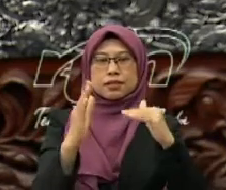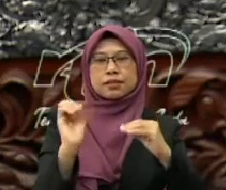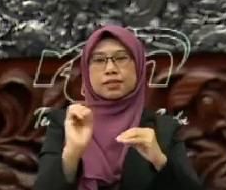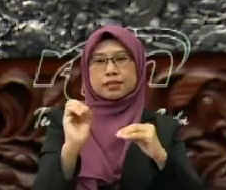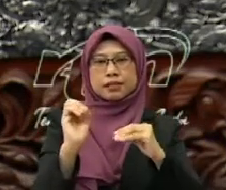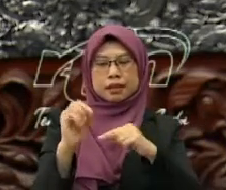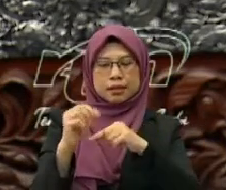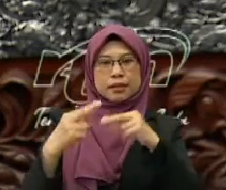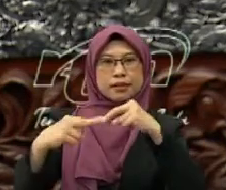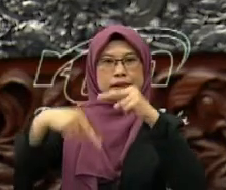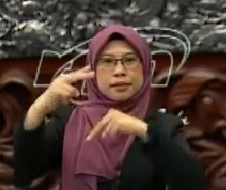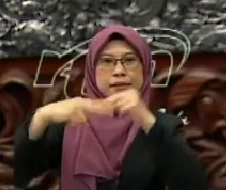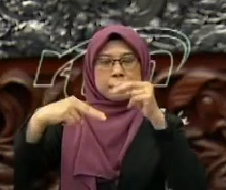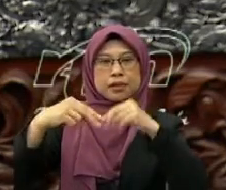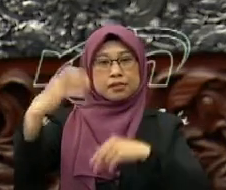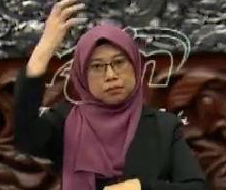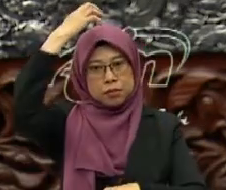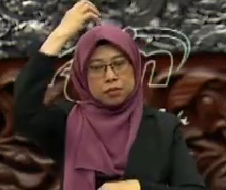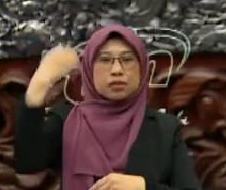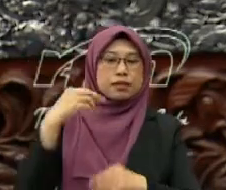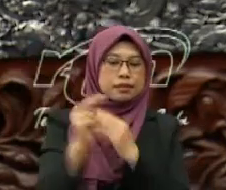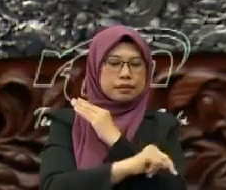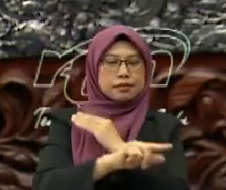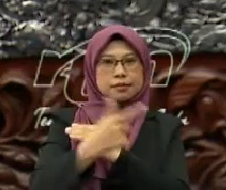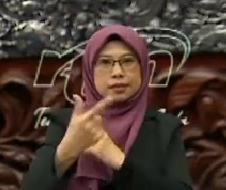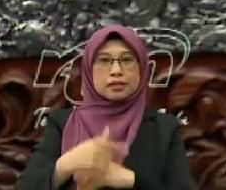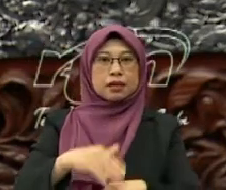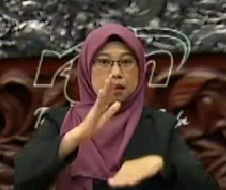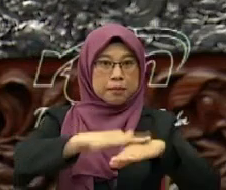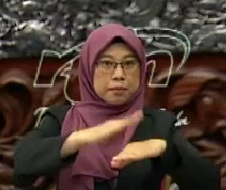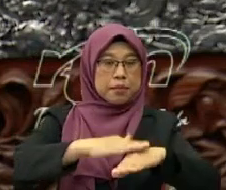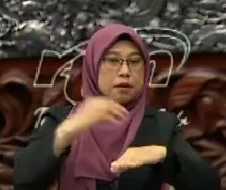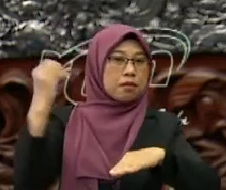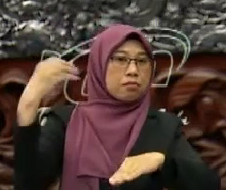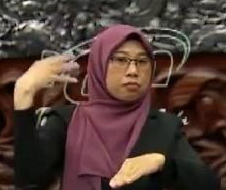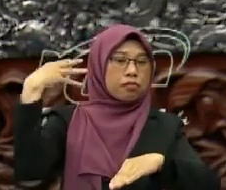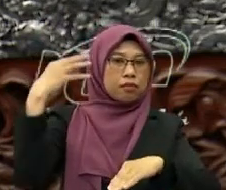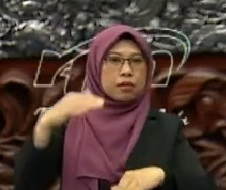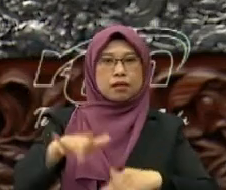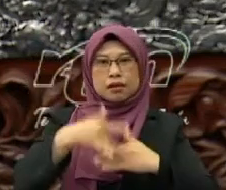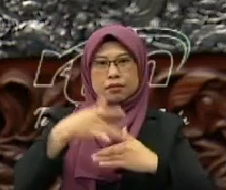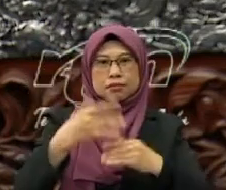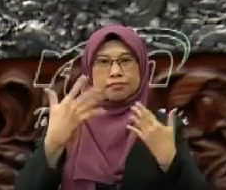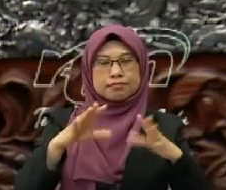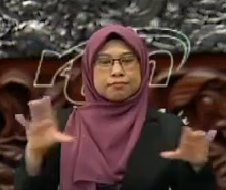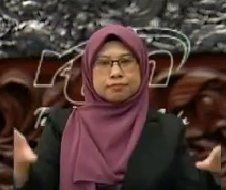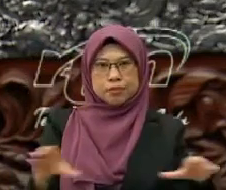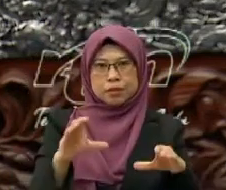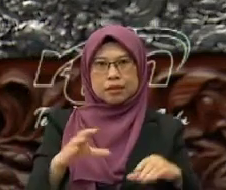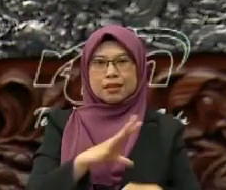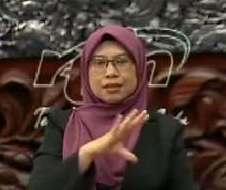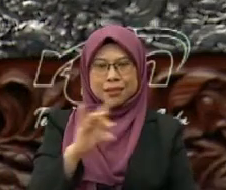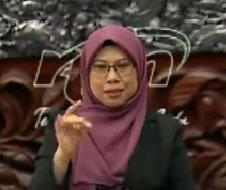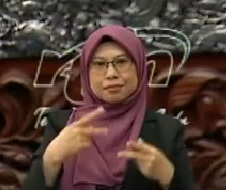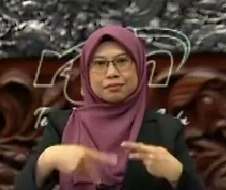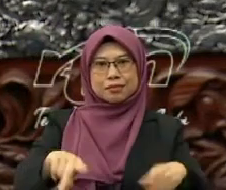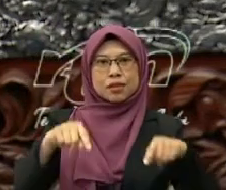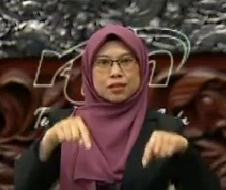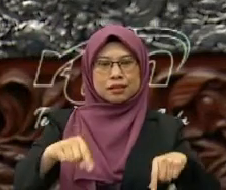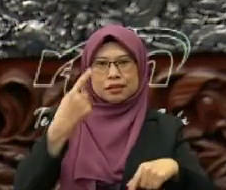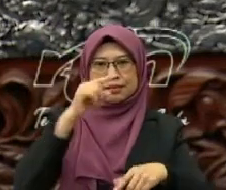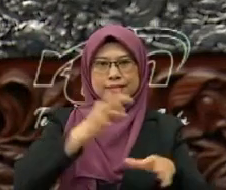Pupuh negeri yang lain di samping itu penambah baikan amadan Amar amarwal yang telah kita laksanakan dan suka mengambil kesempatan